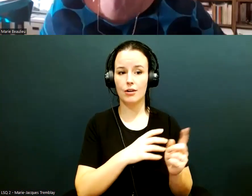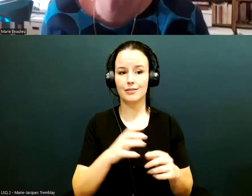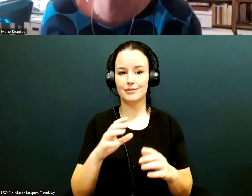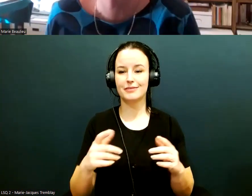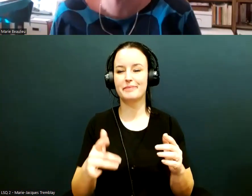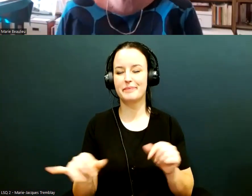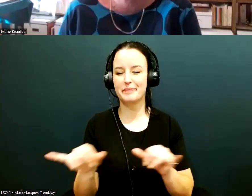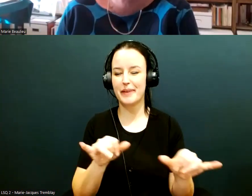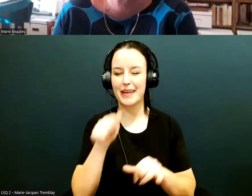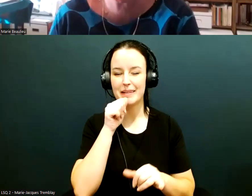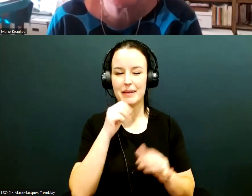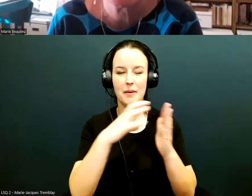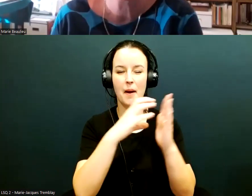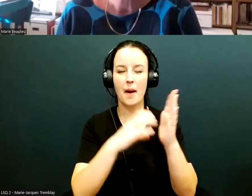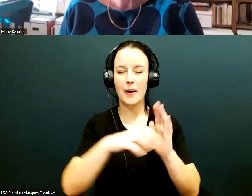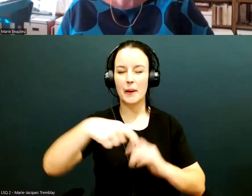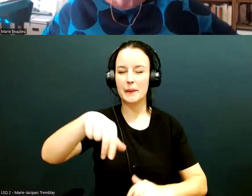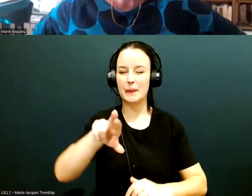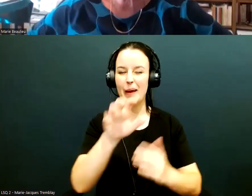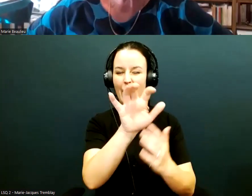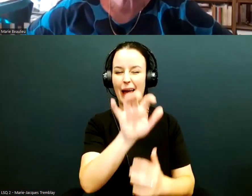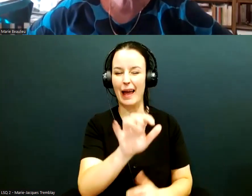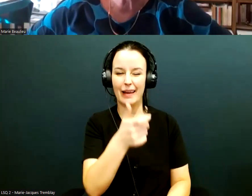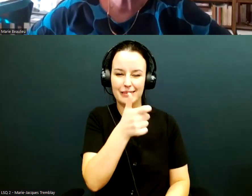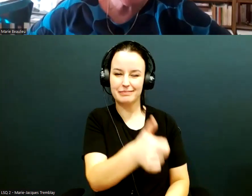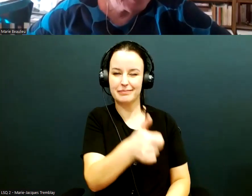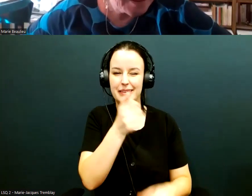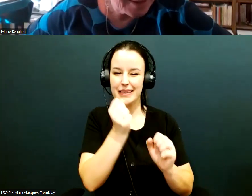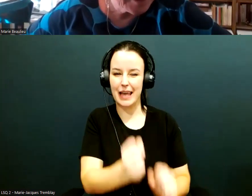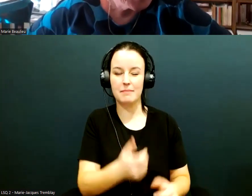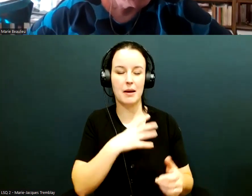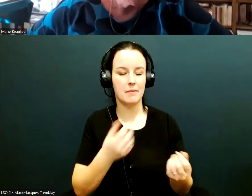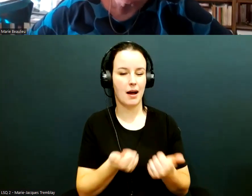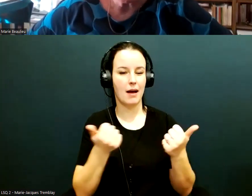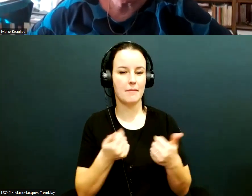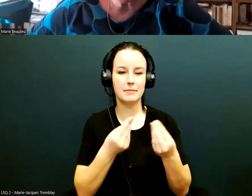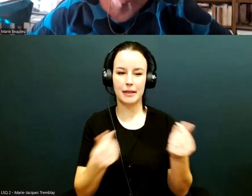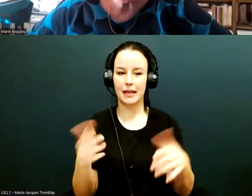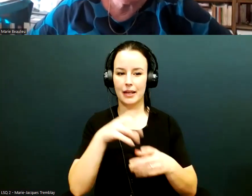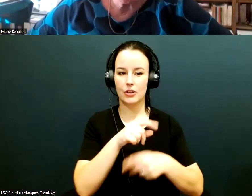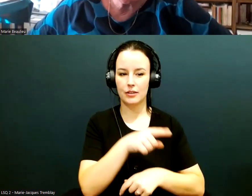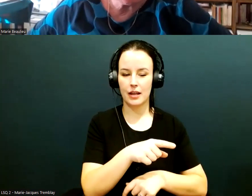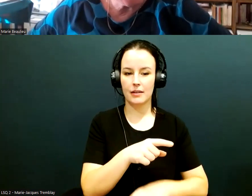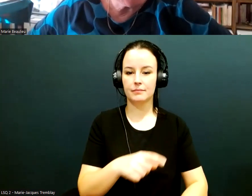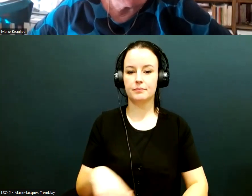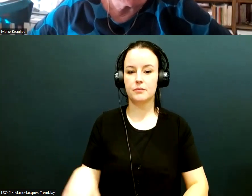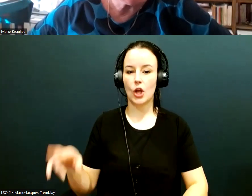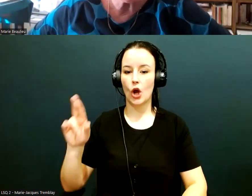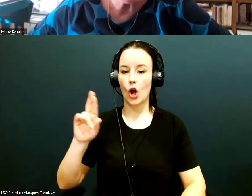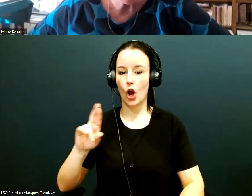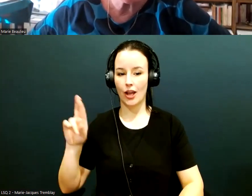QR tantôt que vous pouviez photographier. Vous avez accès à beaucoup, beaucoup de matériel. Roxane a fait un